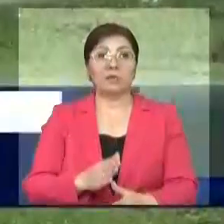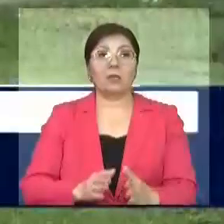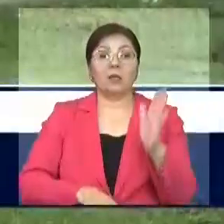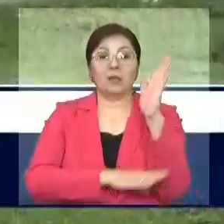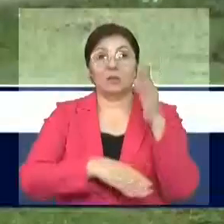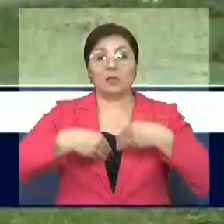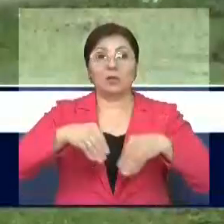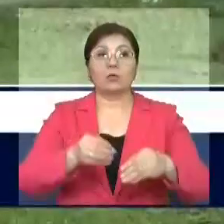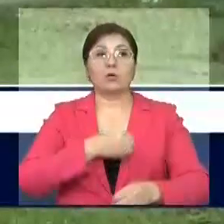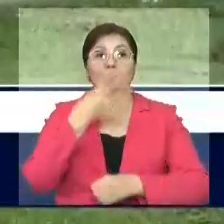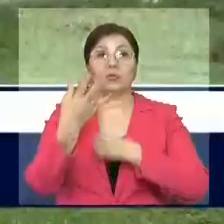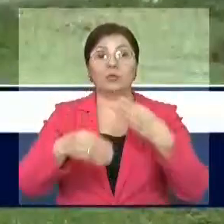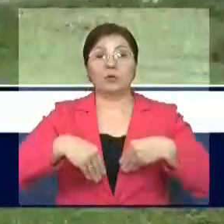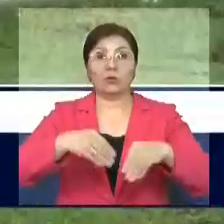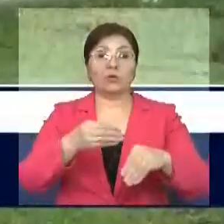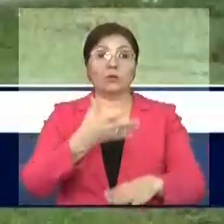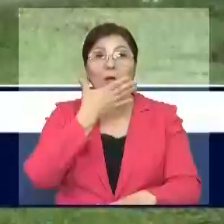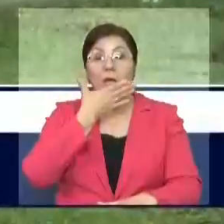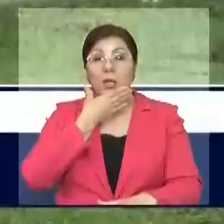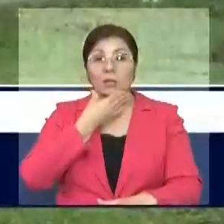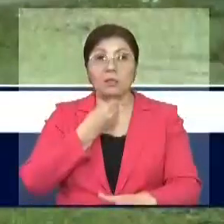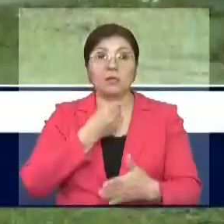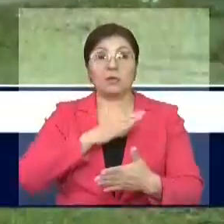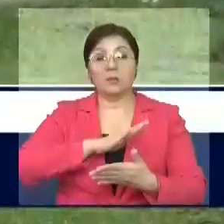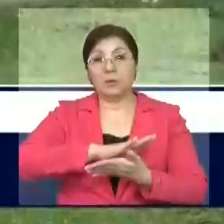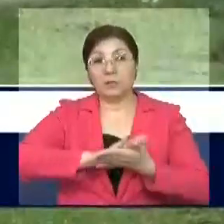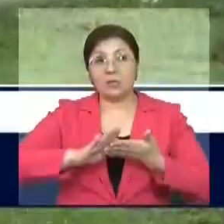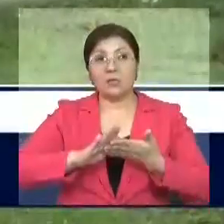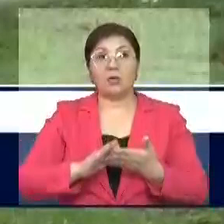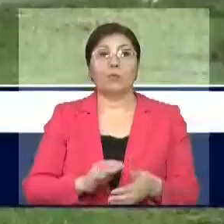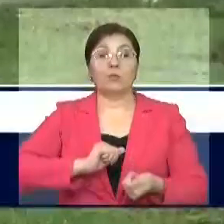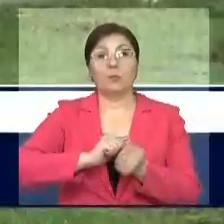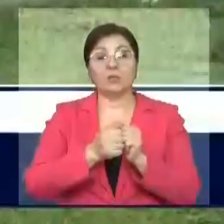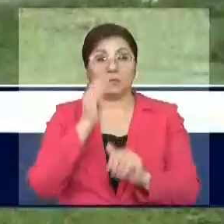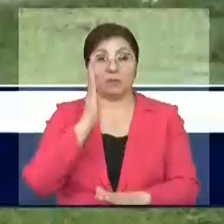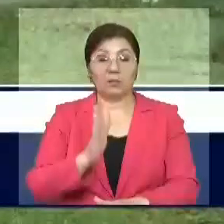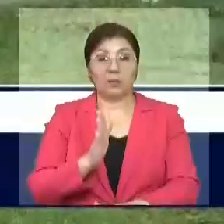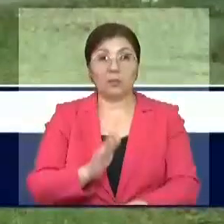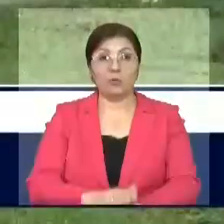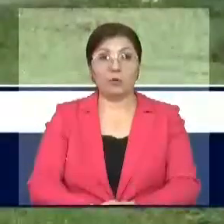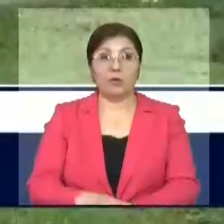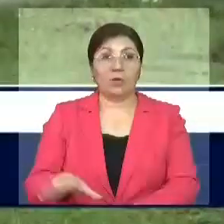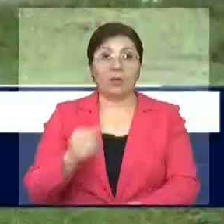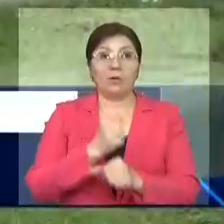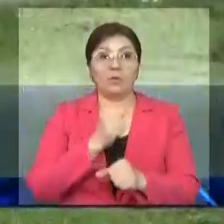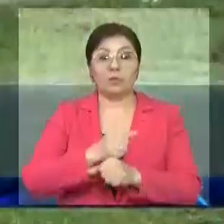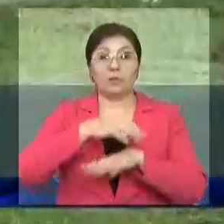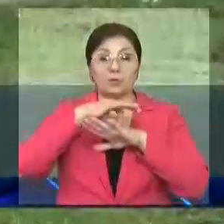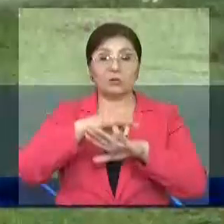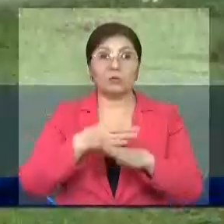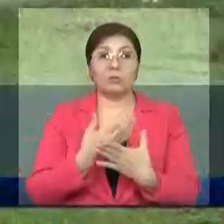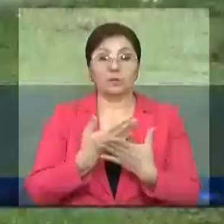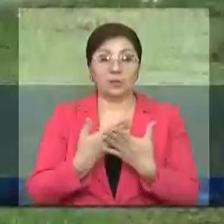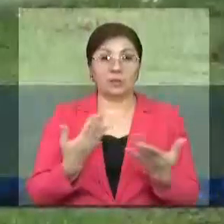егу, айналасын абаттандыру, жаңағыдай брусчатка төсеу, тағы да басқа жұмыстар жүргізіп,